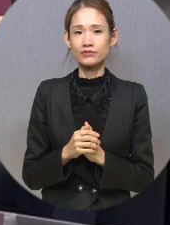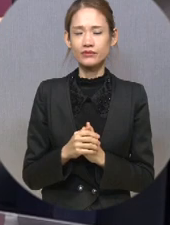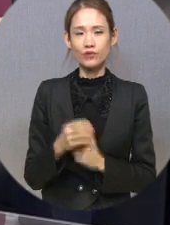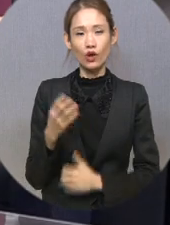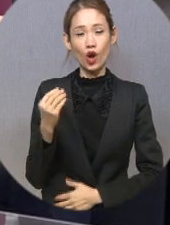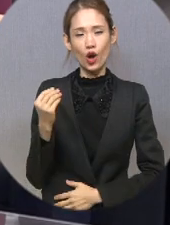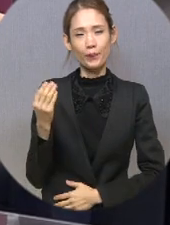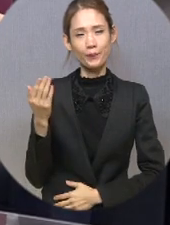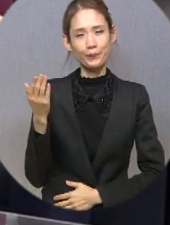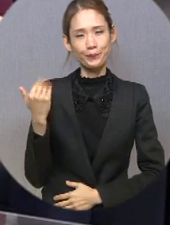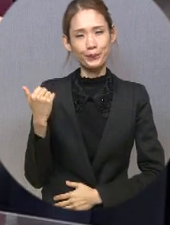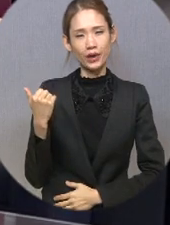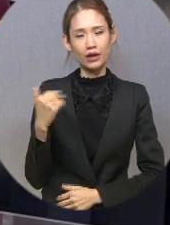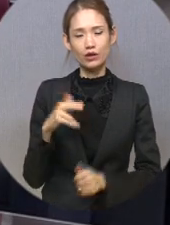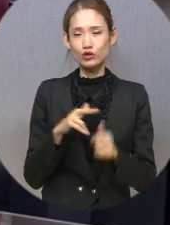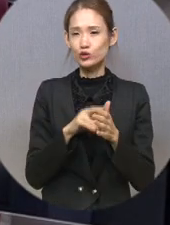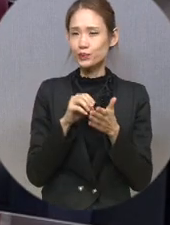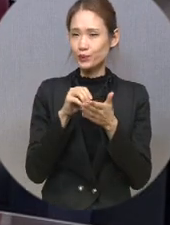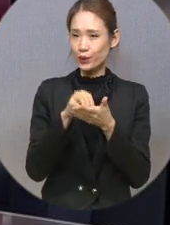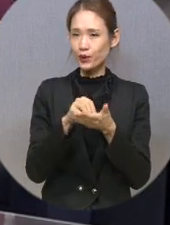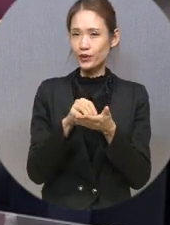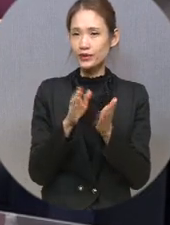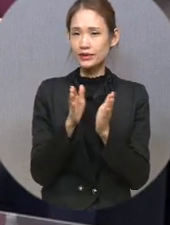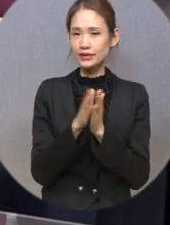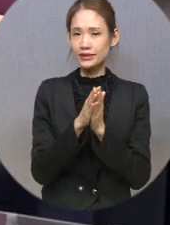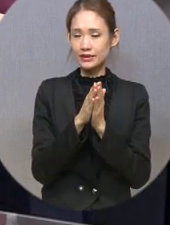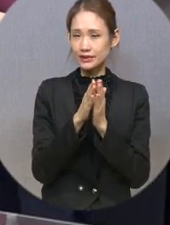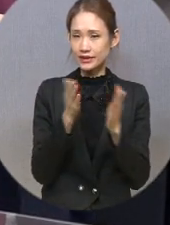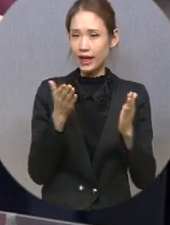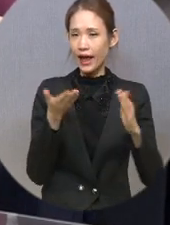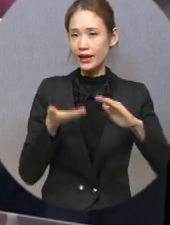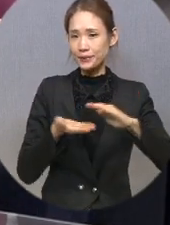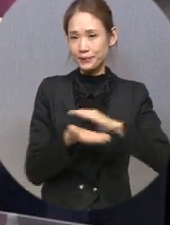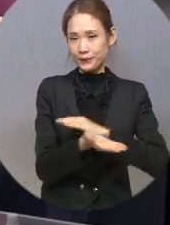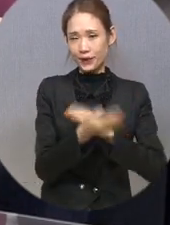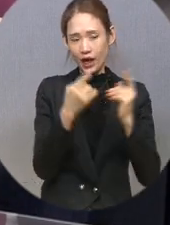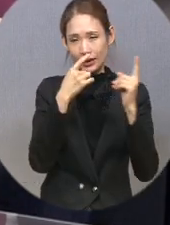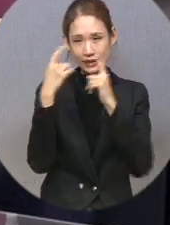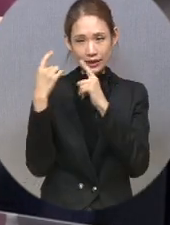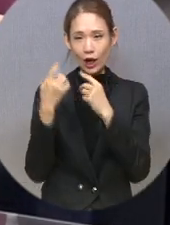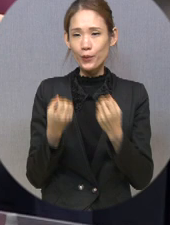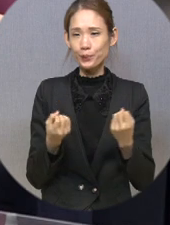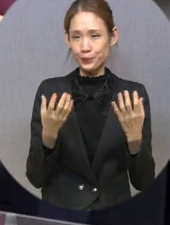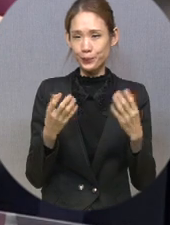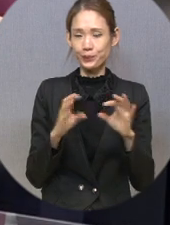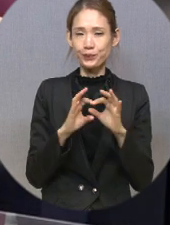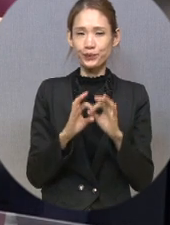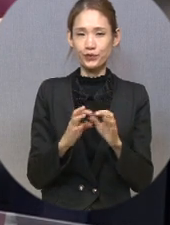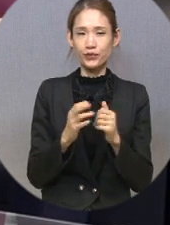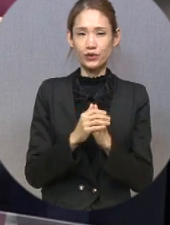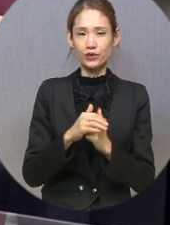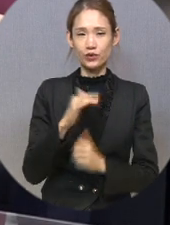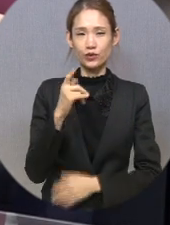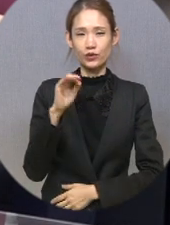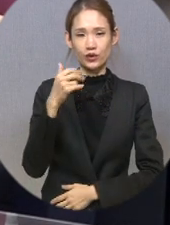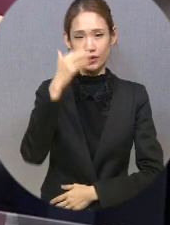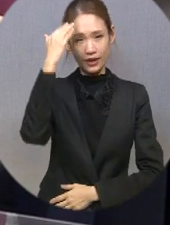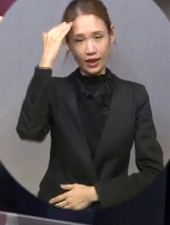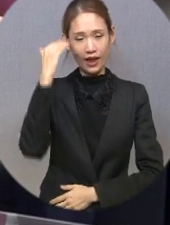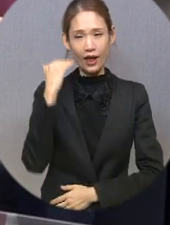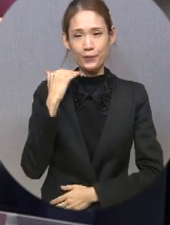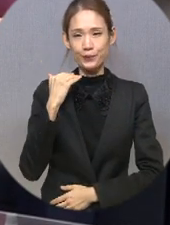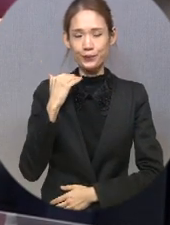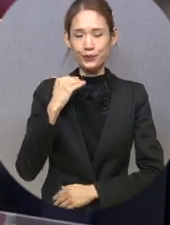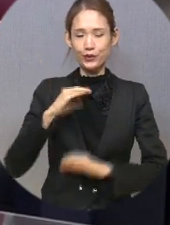얼마 전에 후보님 그 출판 기념회에서 조영종 대한민국 교육의